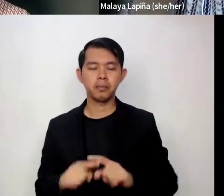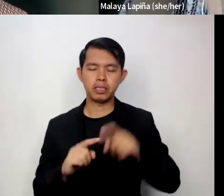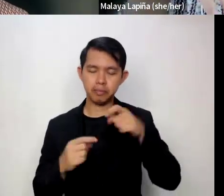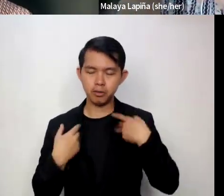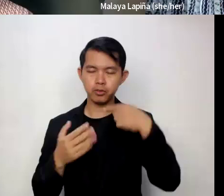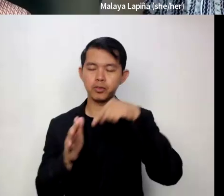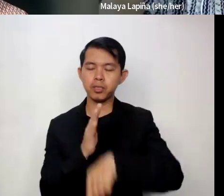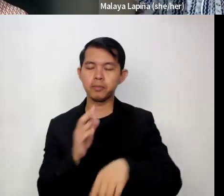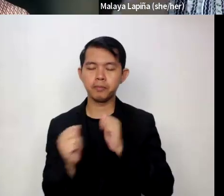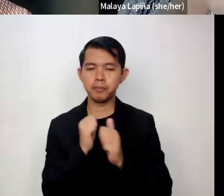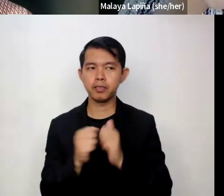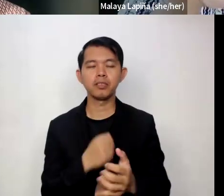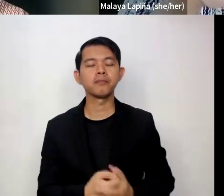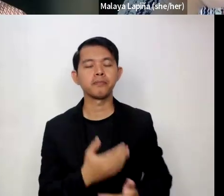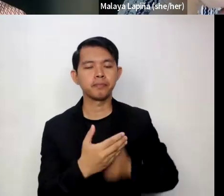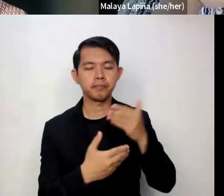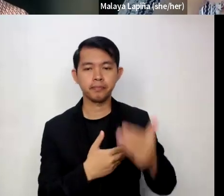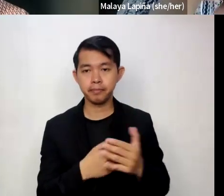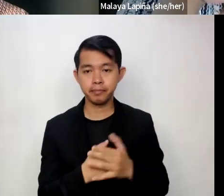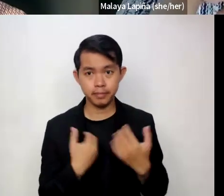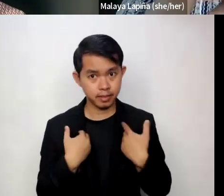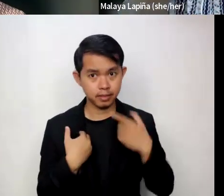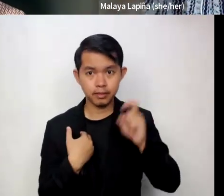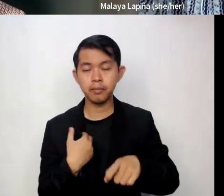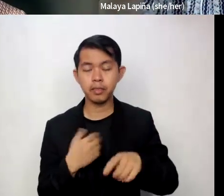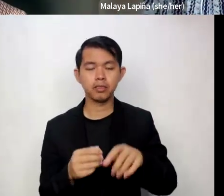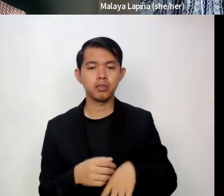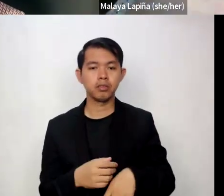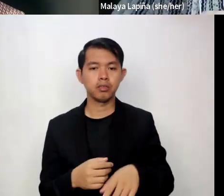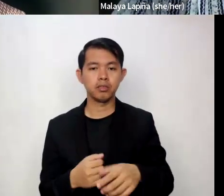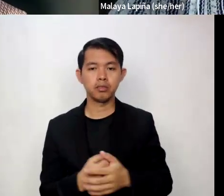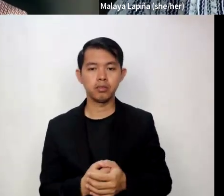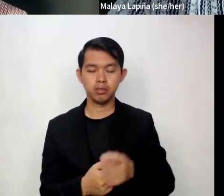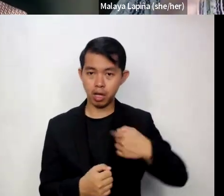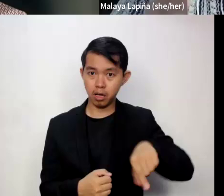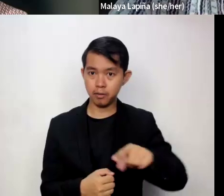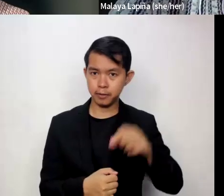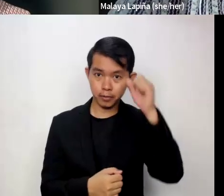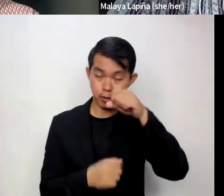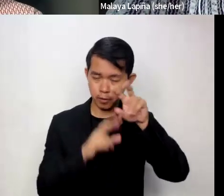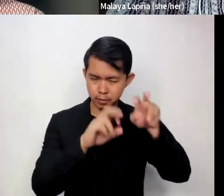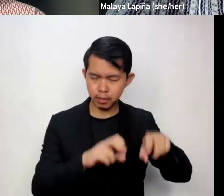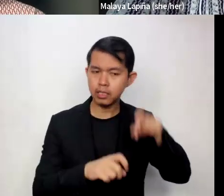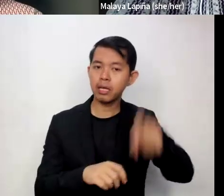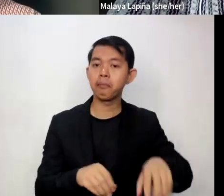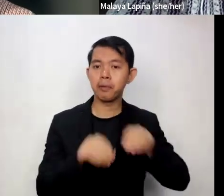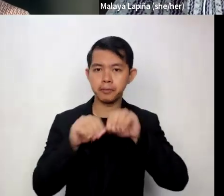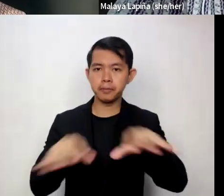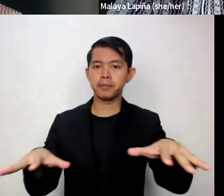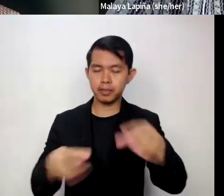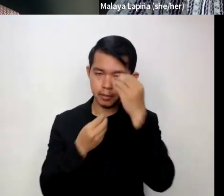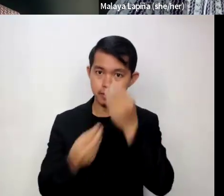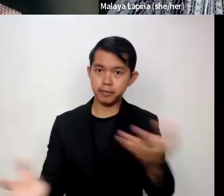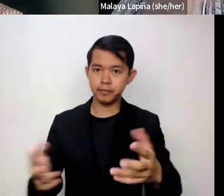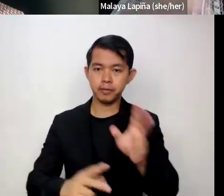And secondly, kinakailangan din talagang ma-disseminate no, yung mga ginagawa natin, no, yung mga nag-study about gender. No, na, kasi